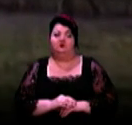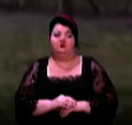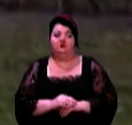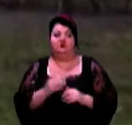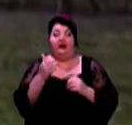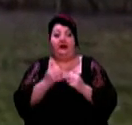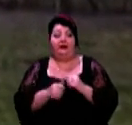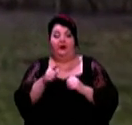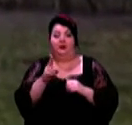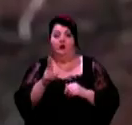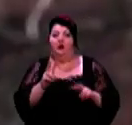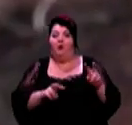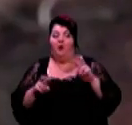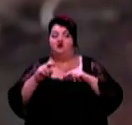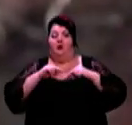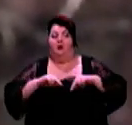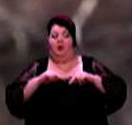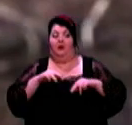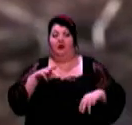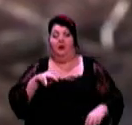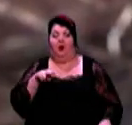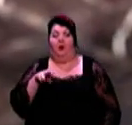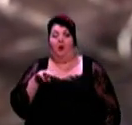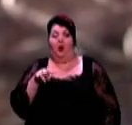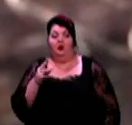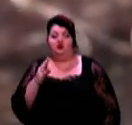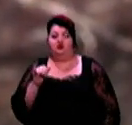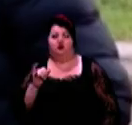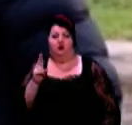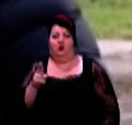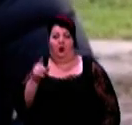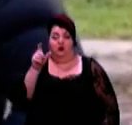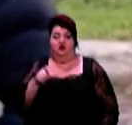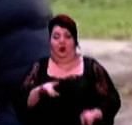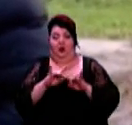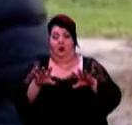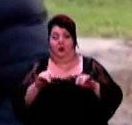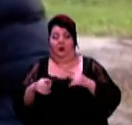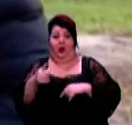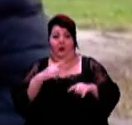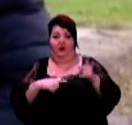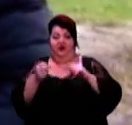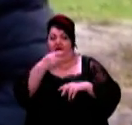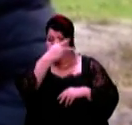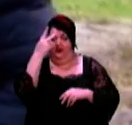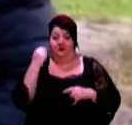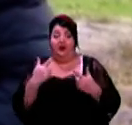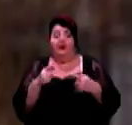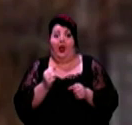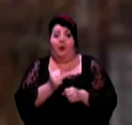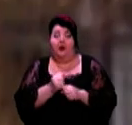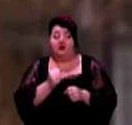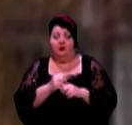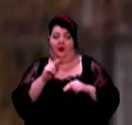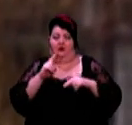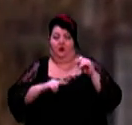Серед тих, хто у пошуку роботи – Микола Поліщук. Чоловік розповідає, що повернувся додому з Литви, де працював на будівництві. Нині